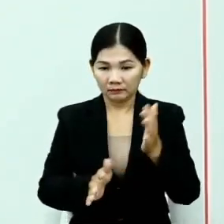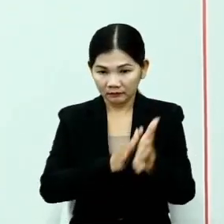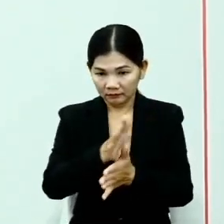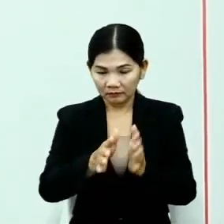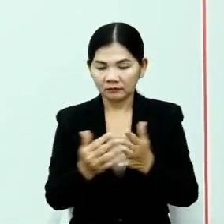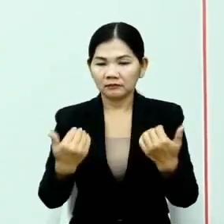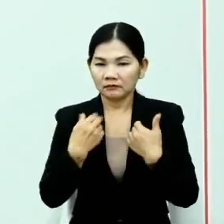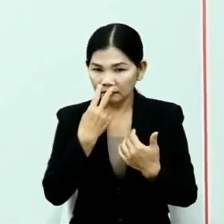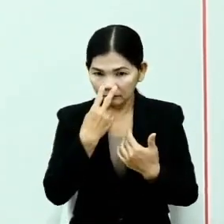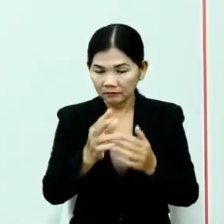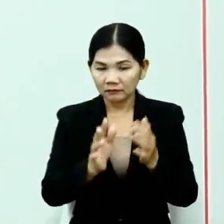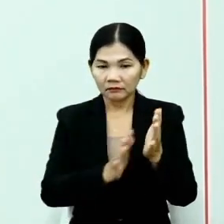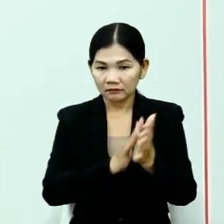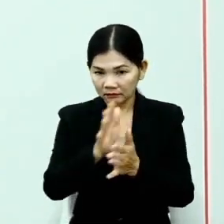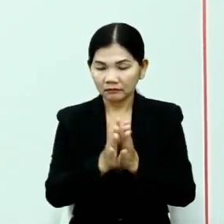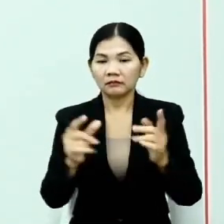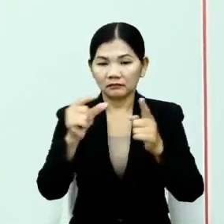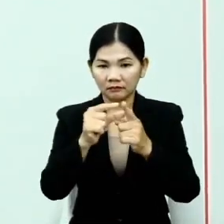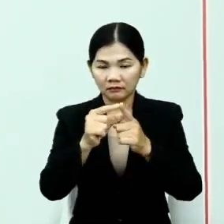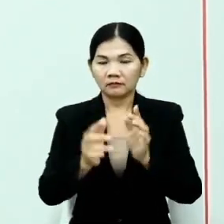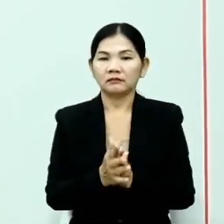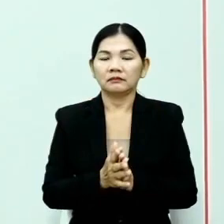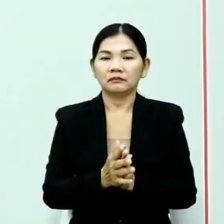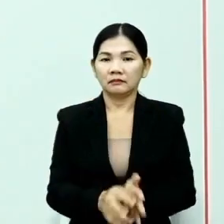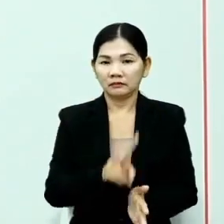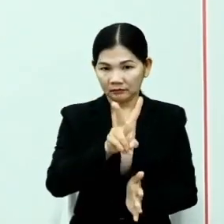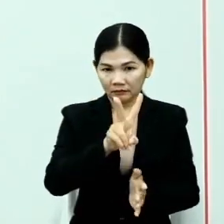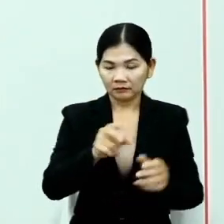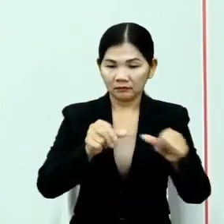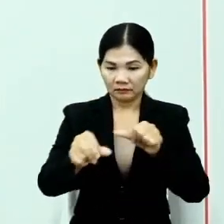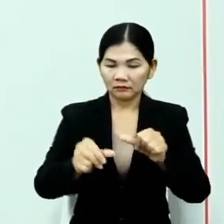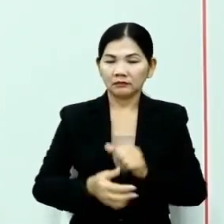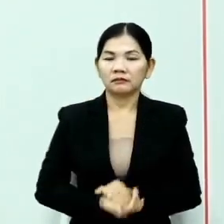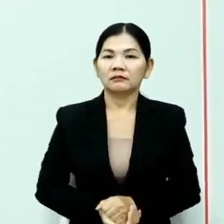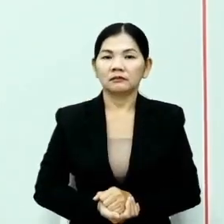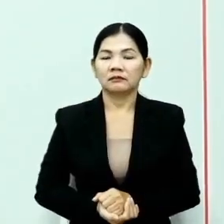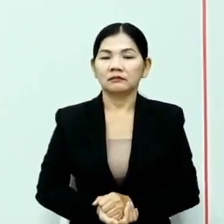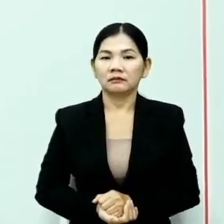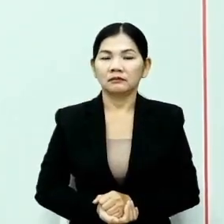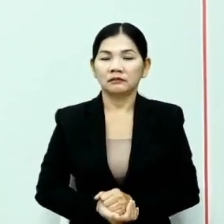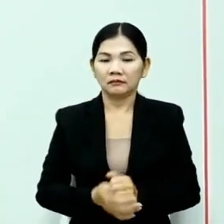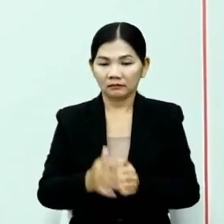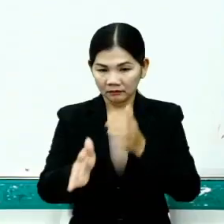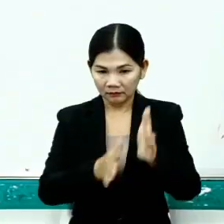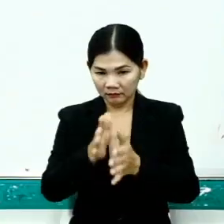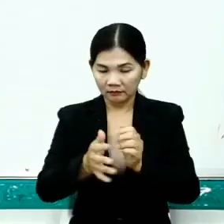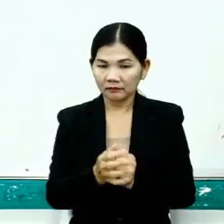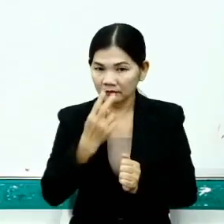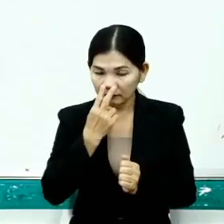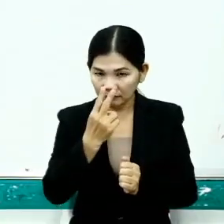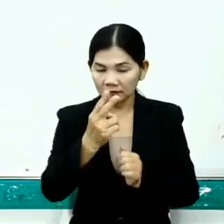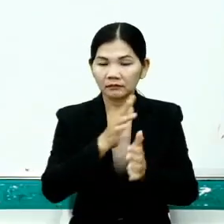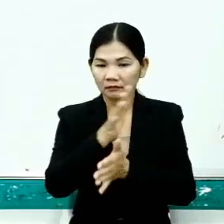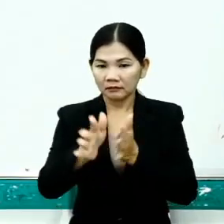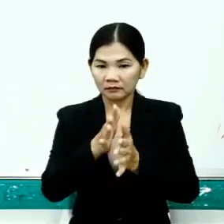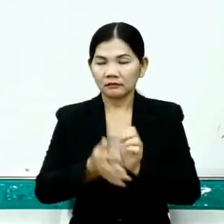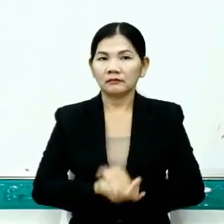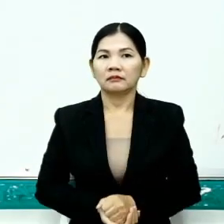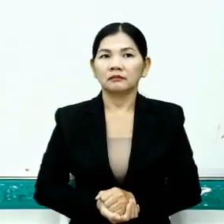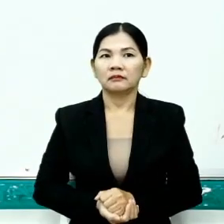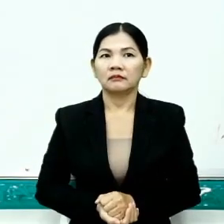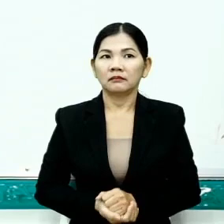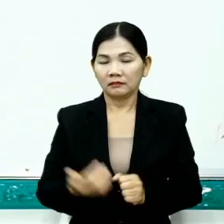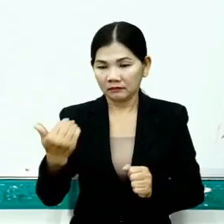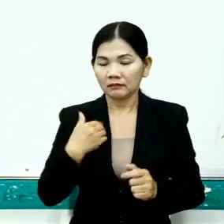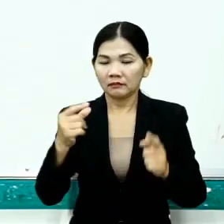នកូនហើយកូនកូនត្រៀមខ្លួនអានពាក្យទី2បន្ទាប់ពីពាក្យតេតានេះជាមួយអ្នកគ្រូទាំងអស់គ្នាណាកូនត្រៀមខ្លួនអានតាអ្នក